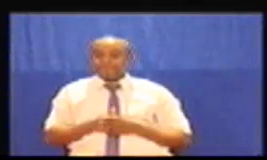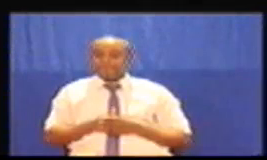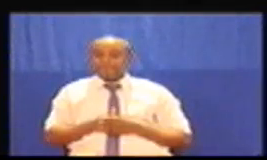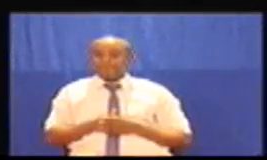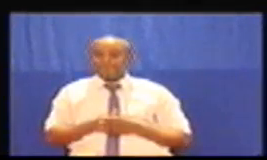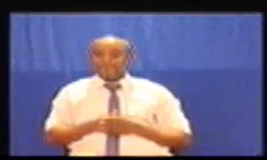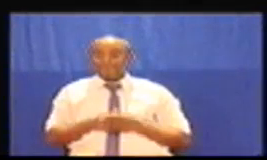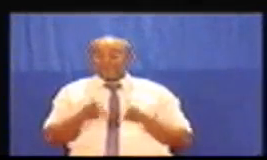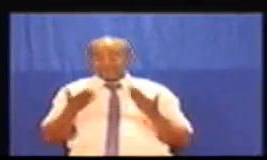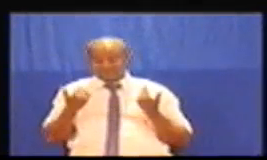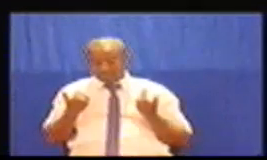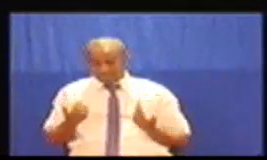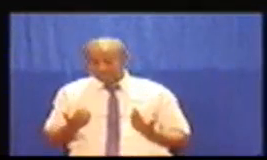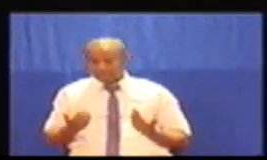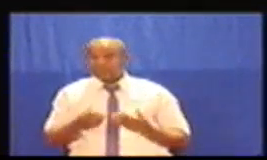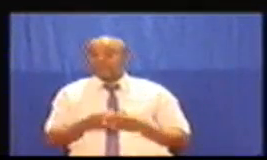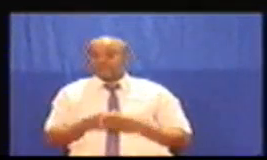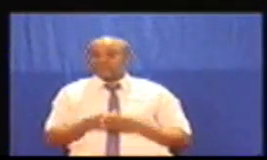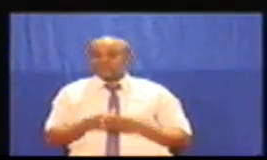Kwa hiyo kwa niaba yenu waheshimiwa wabunge,